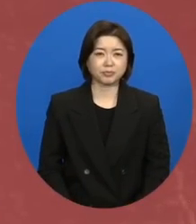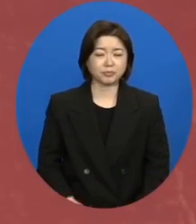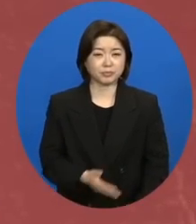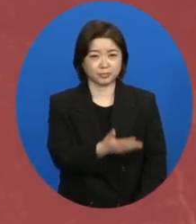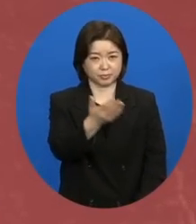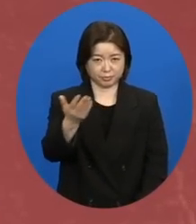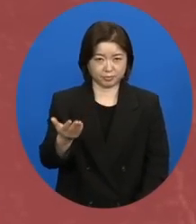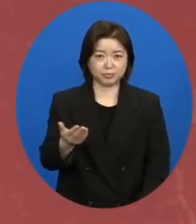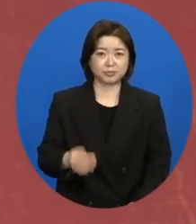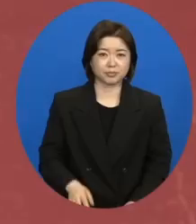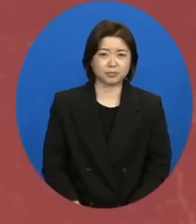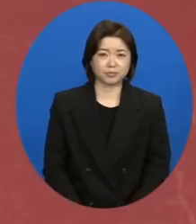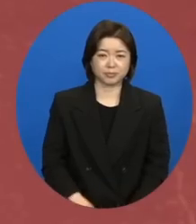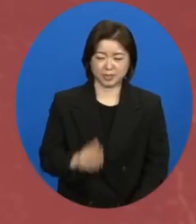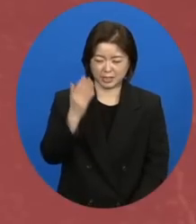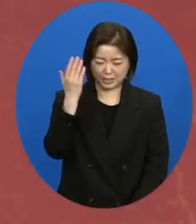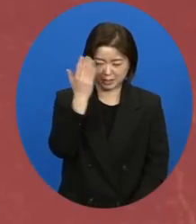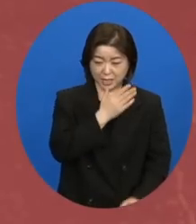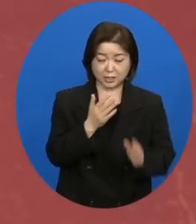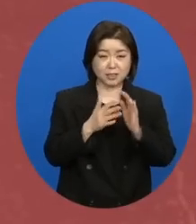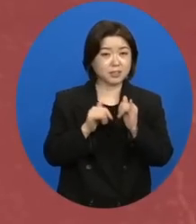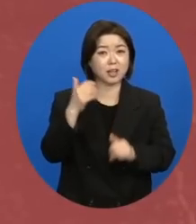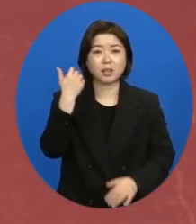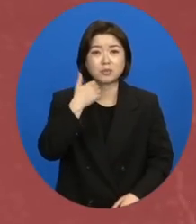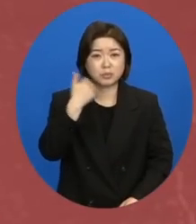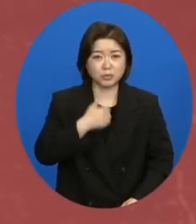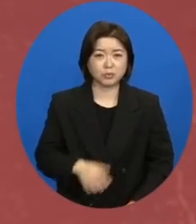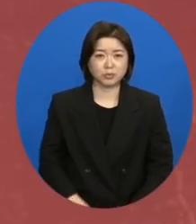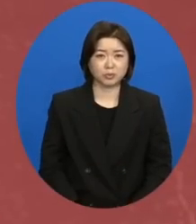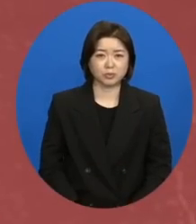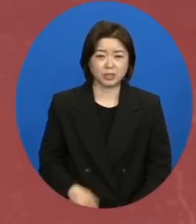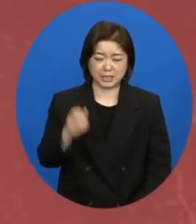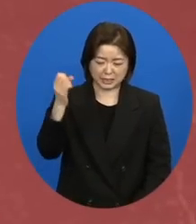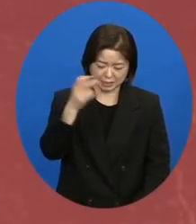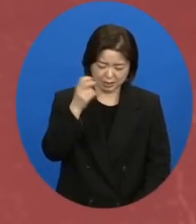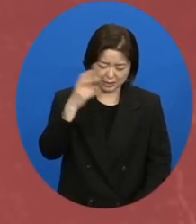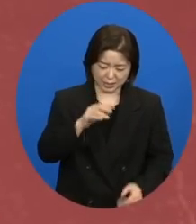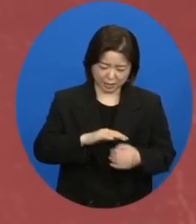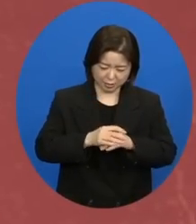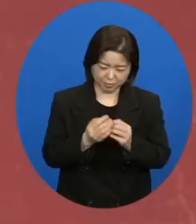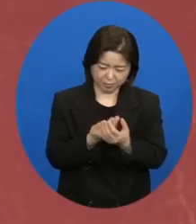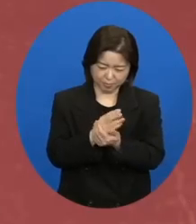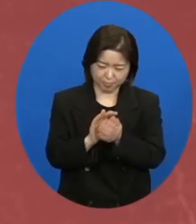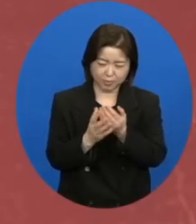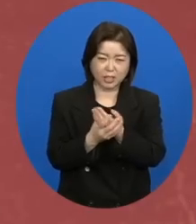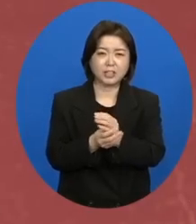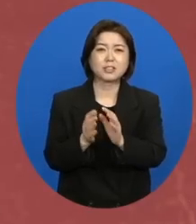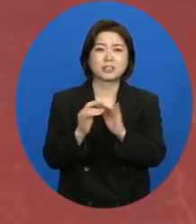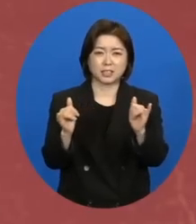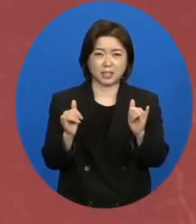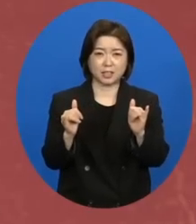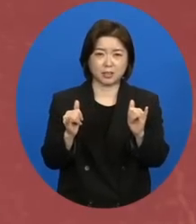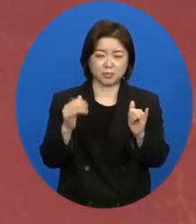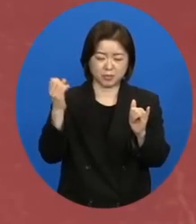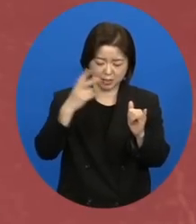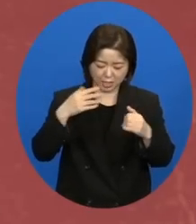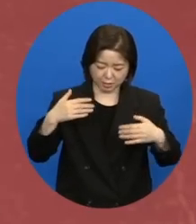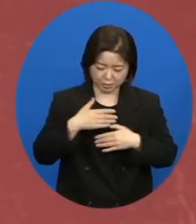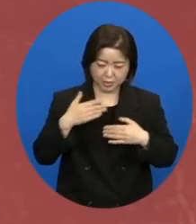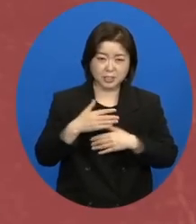여러분 깨끗한 사람이 누구냐면요 자주 씻는 사람이에요. 자주 씻는 사람.